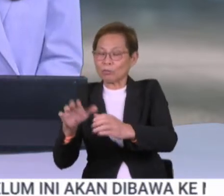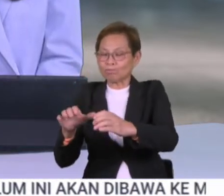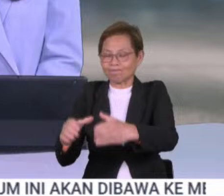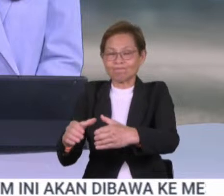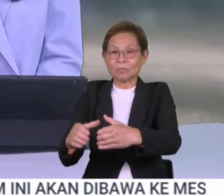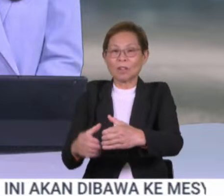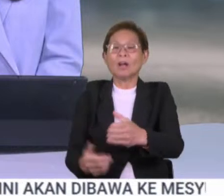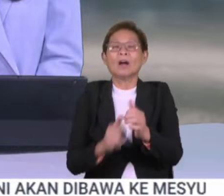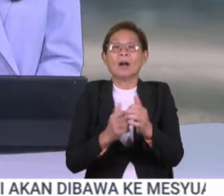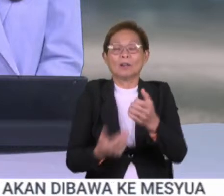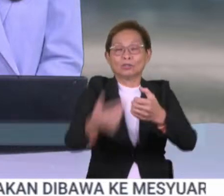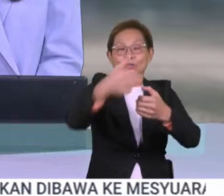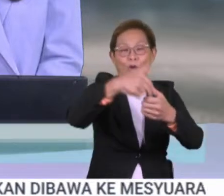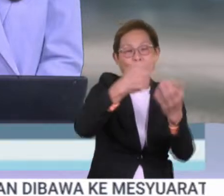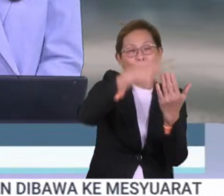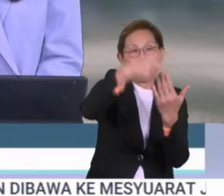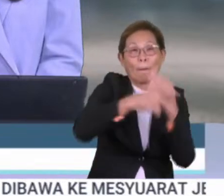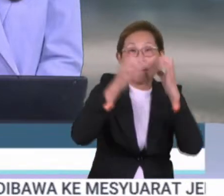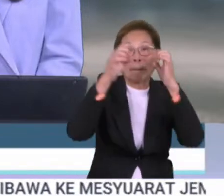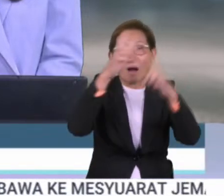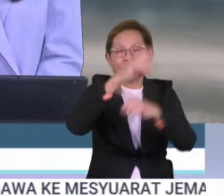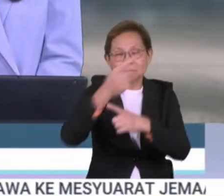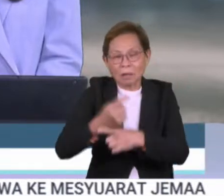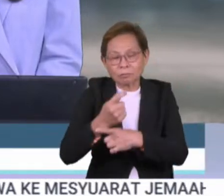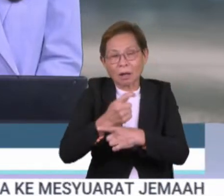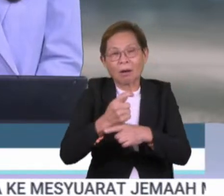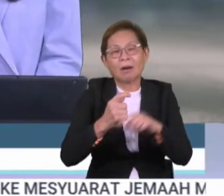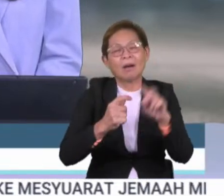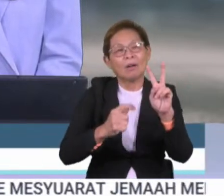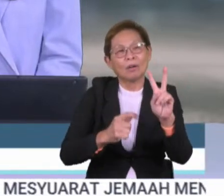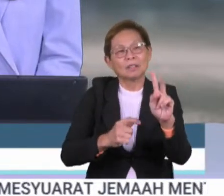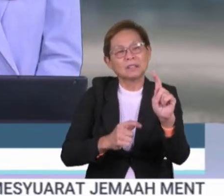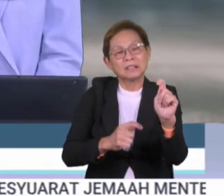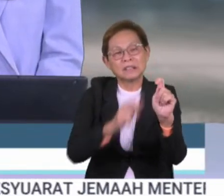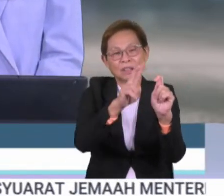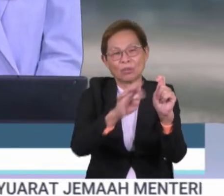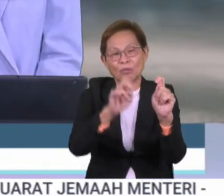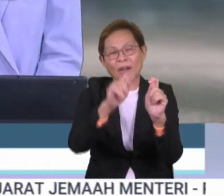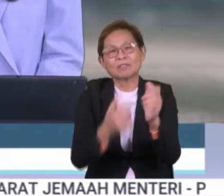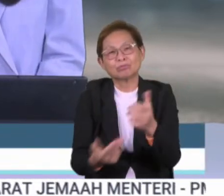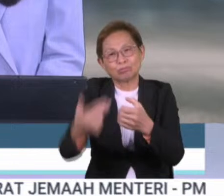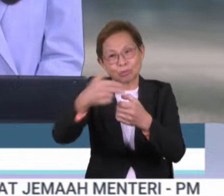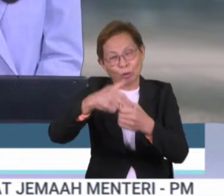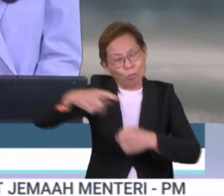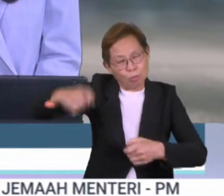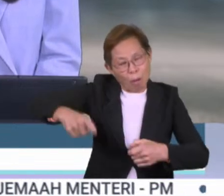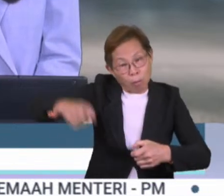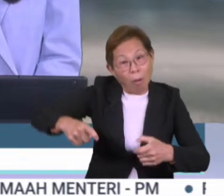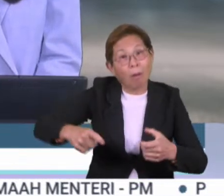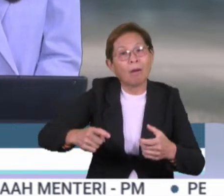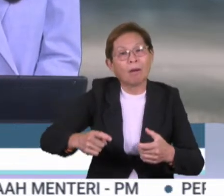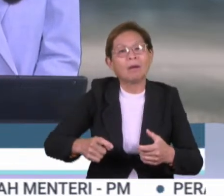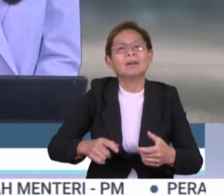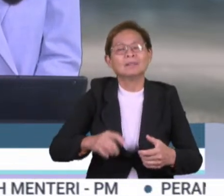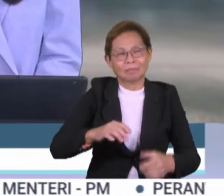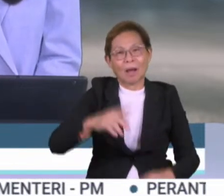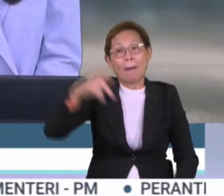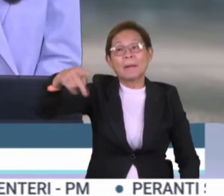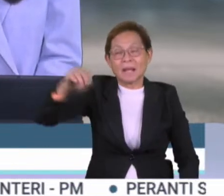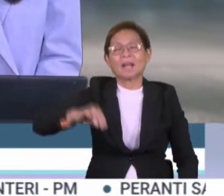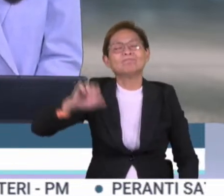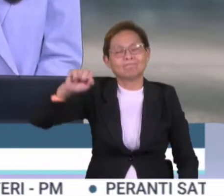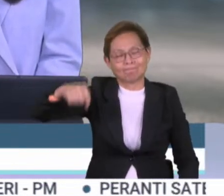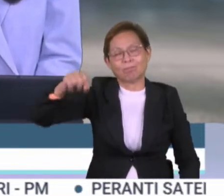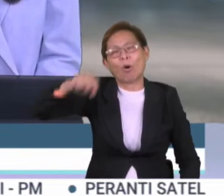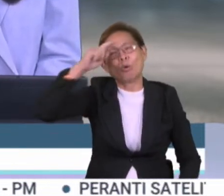OKU mengikuti program pendidikan dan latihan teknikal dan vokasional TVET. Keperluan itu, akui Perdana Menteri